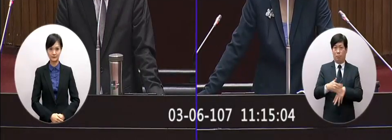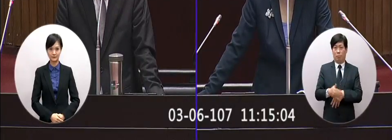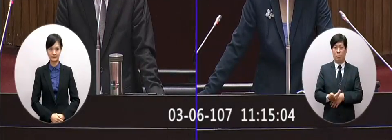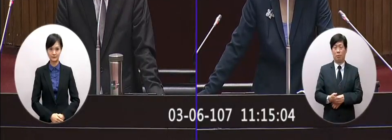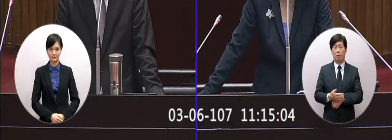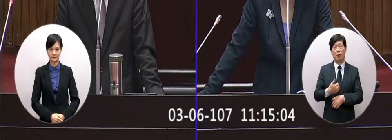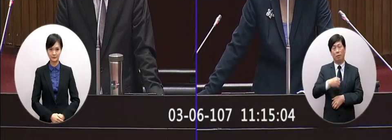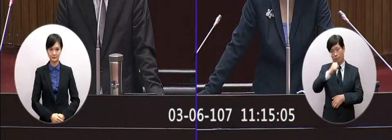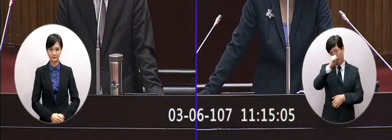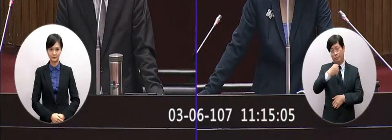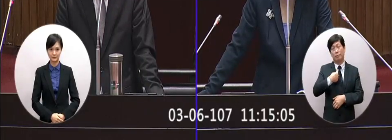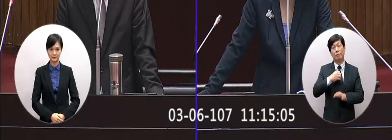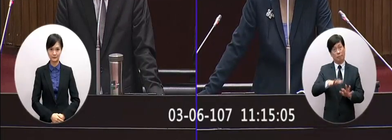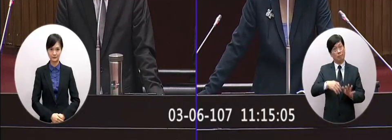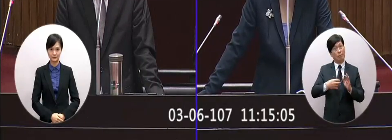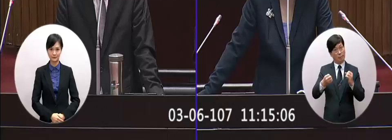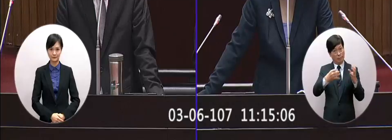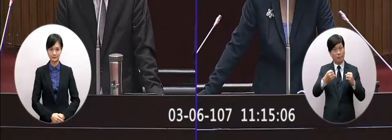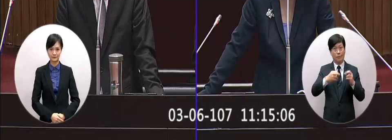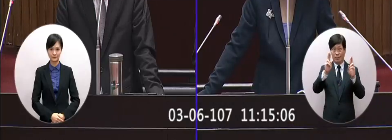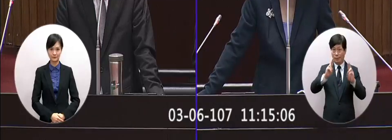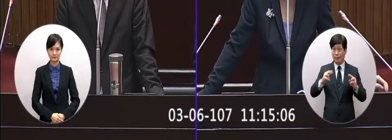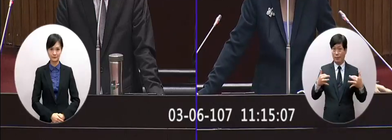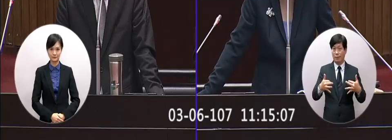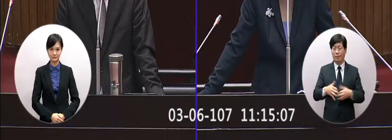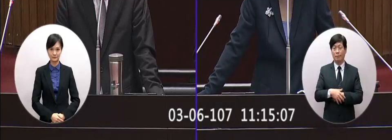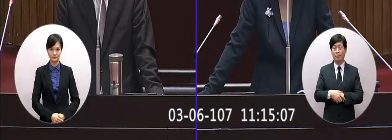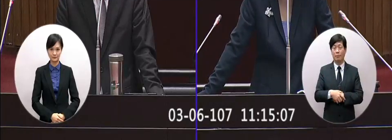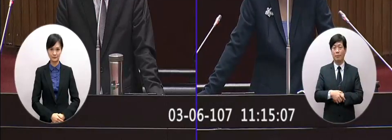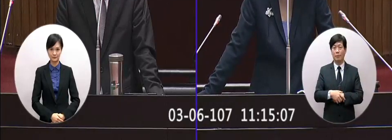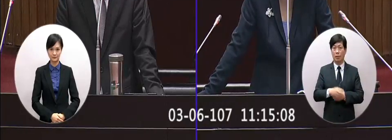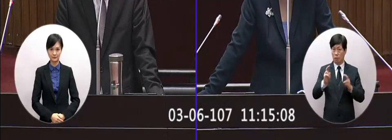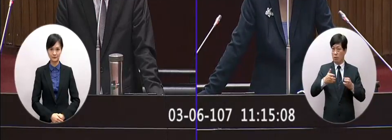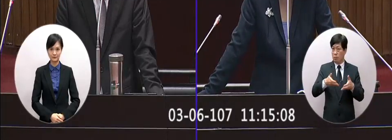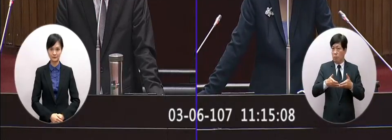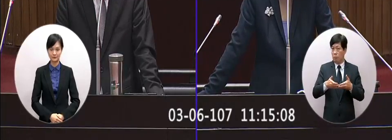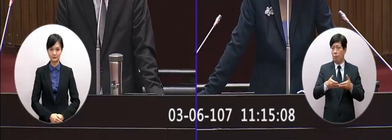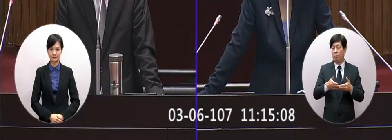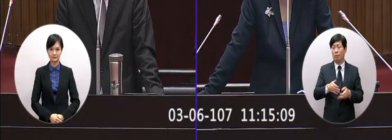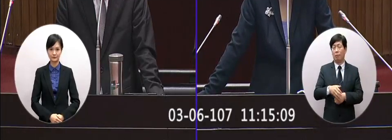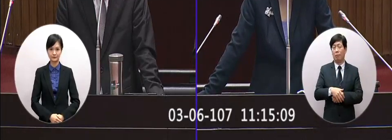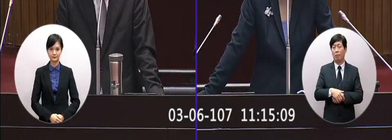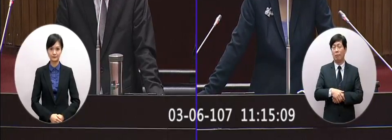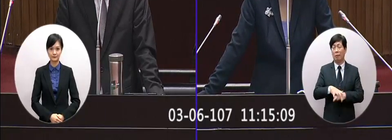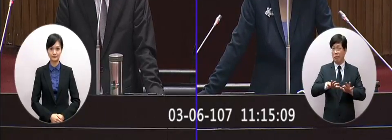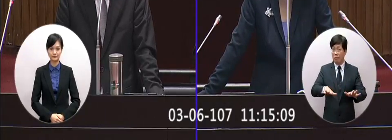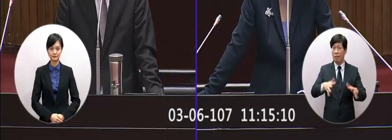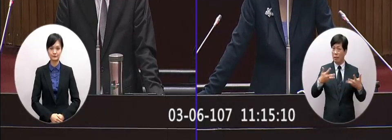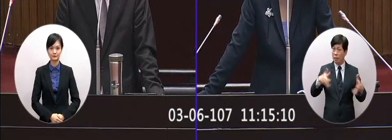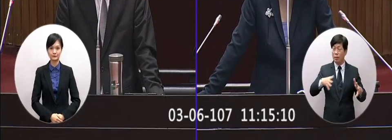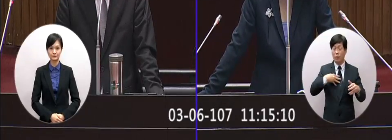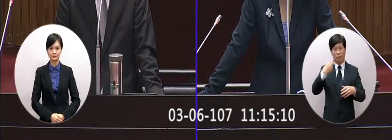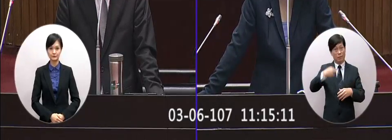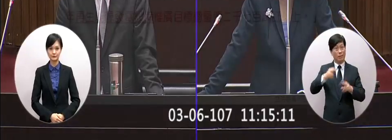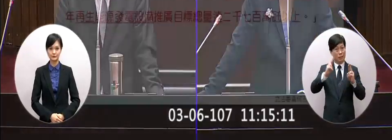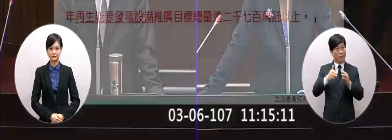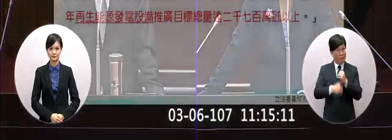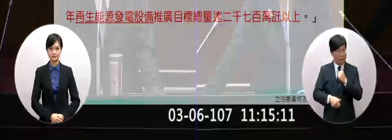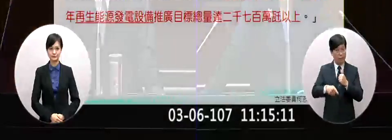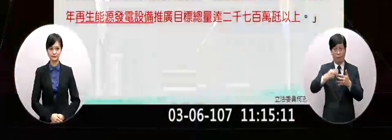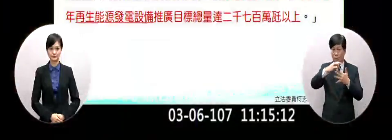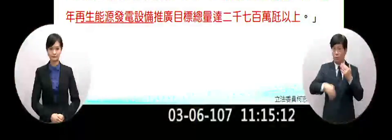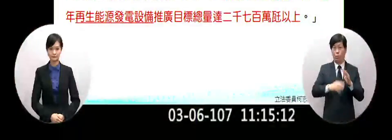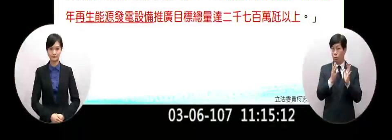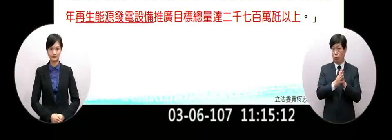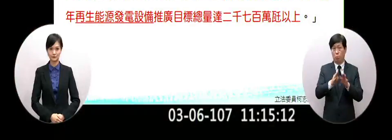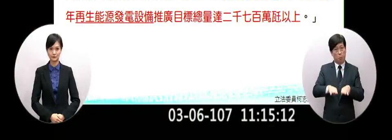好。那我想说我们就来好好讨论电力的问题，因为这电是非常的一个重要的啊。我们目前为止很多再生能源的条例已经纷